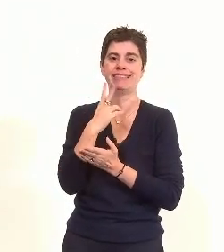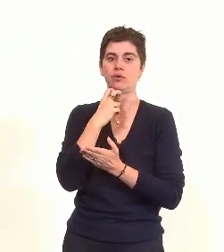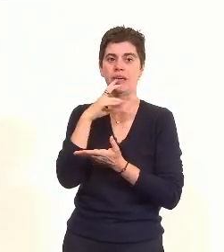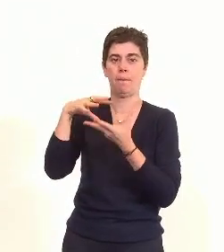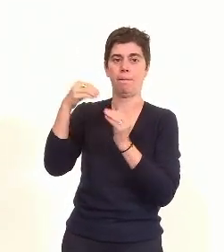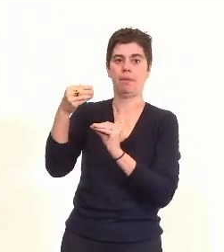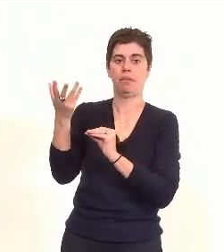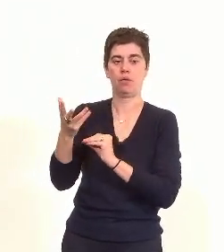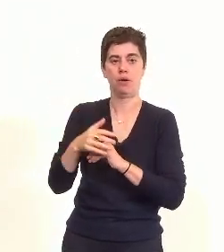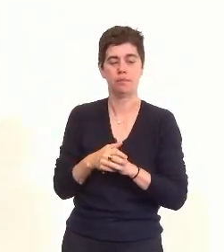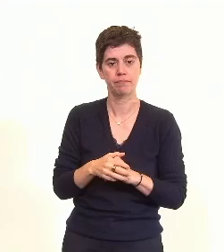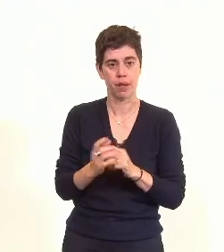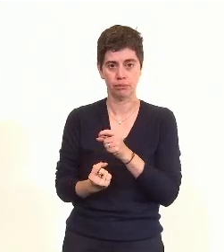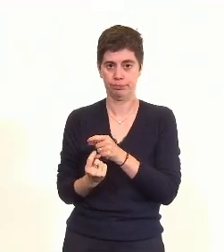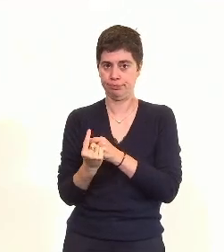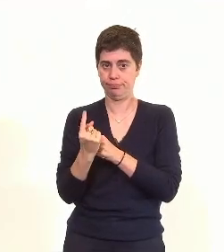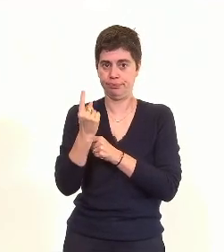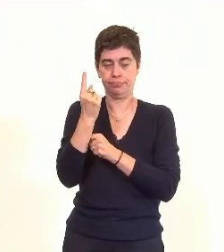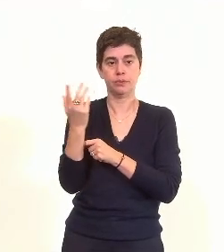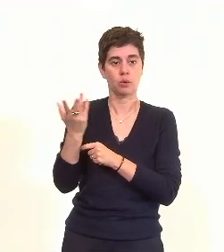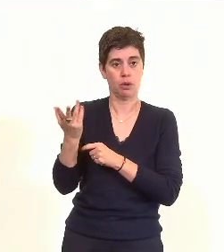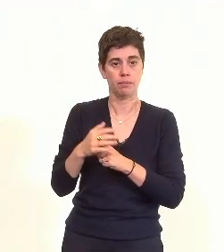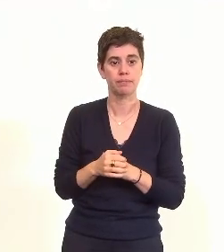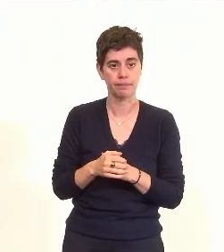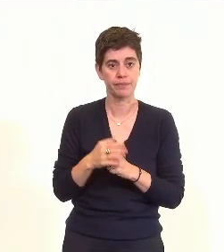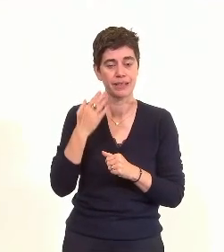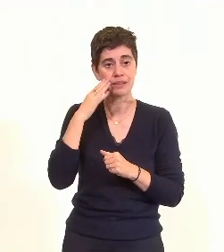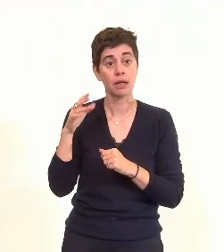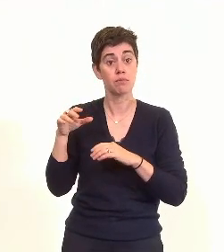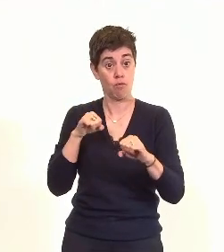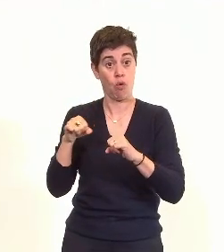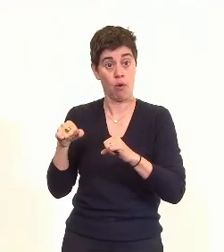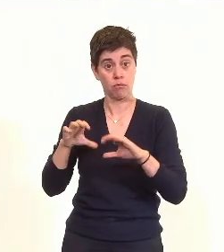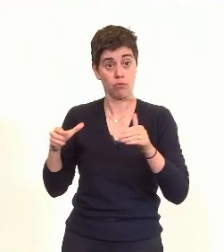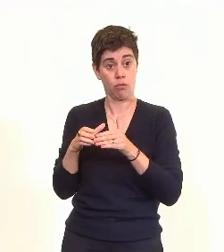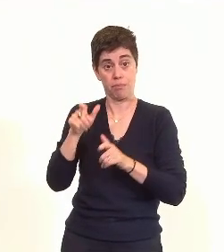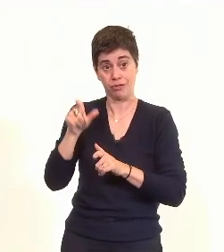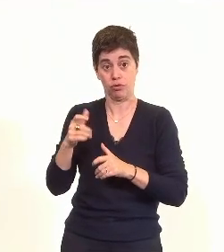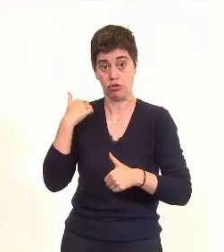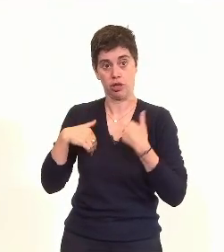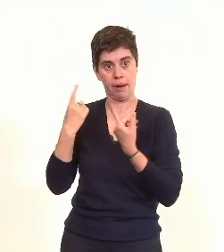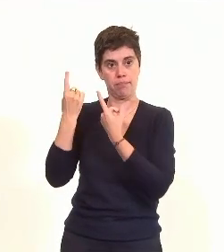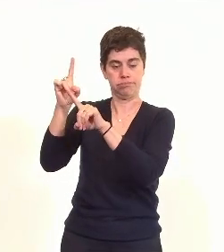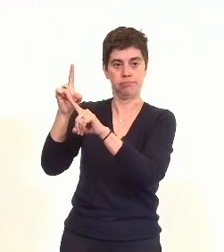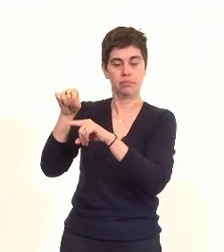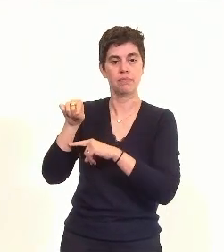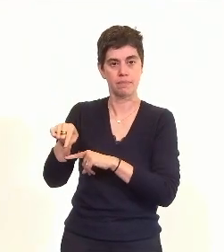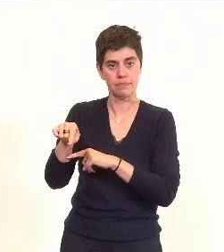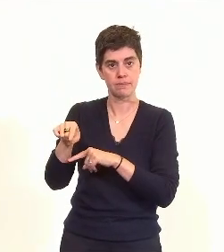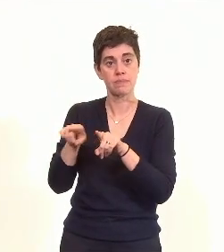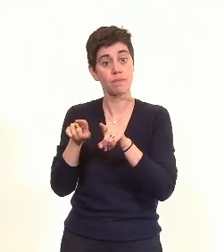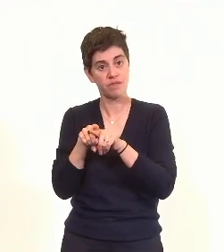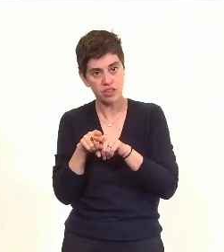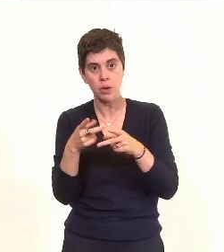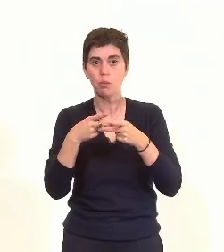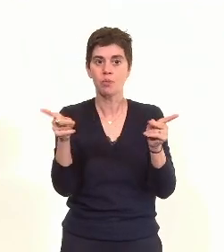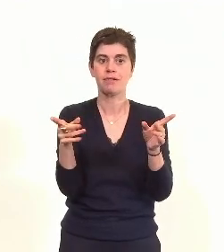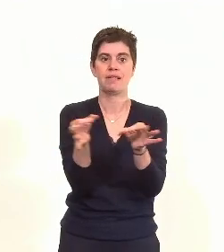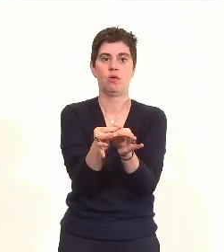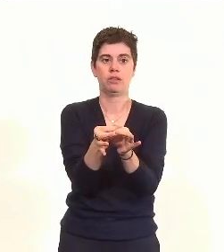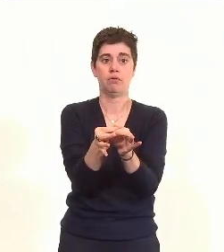à émerger progressivement, notamment avec le mouvement des personnes handicapées, mais plus largement également avec les publics dits minorisés, et je pense notamment